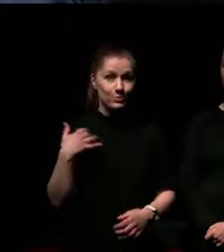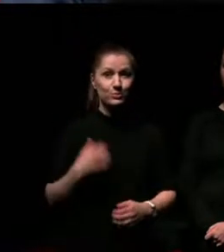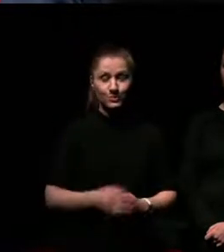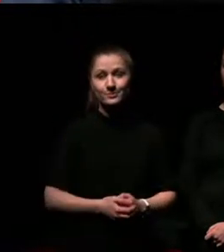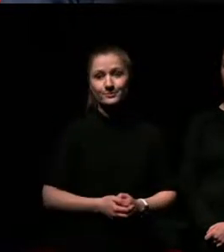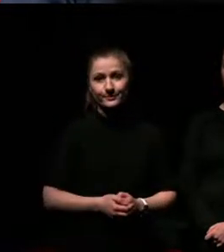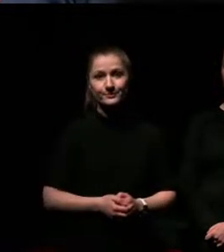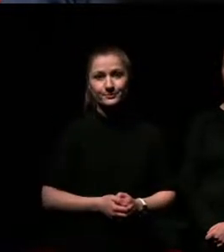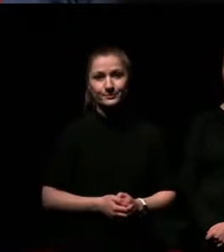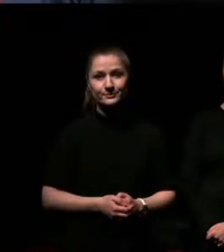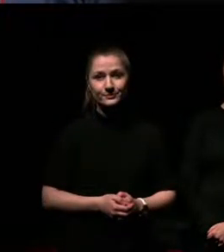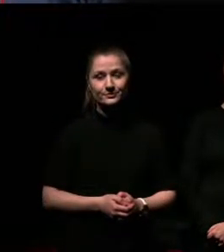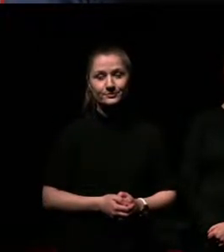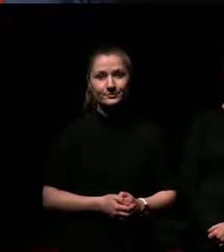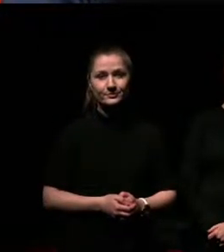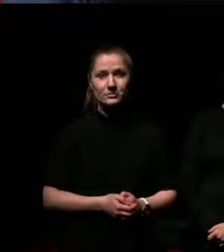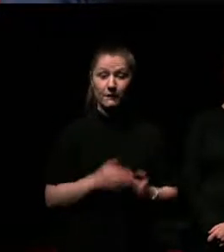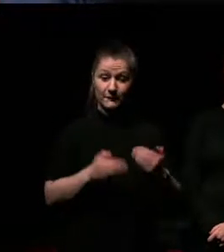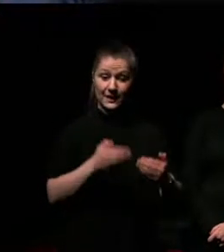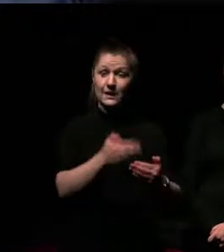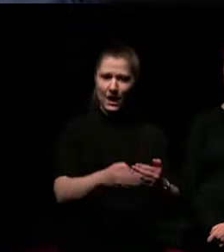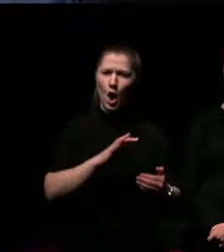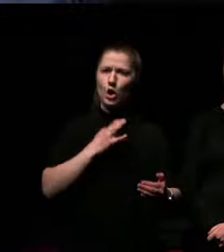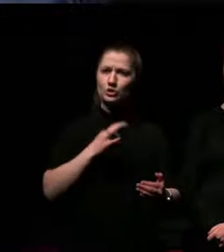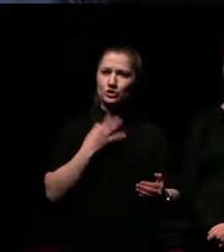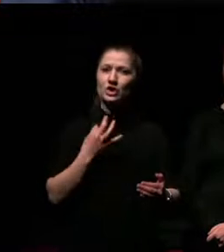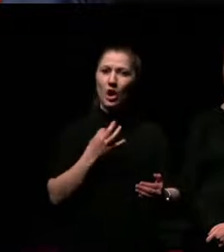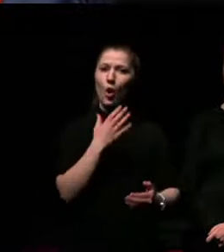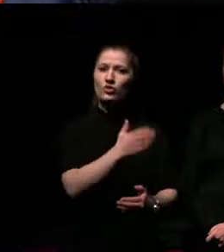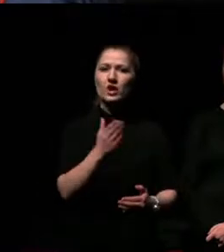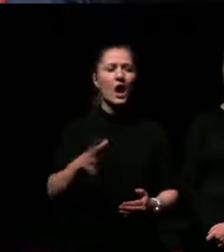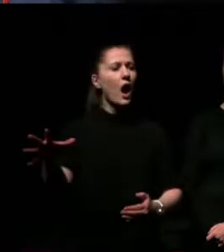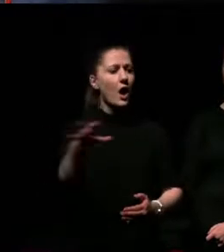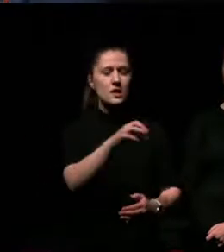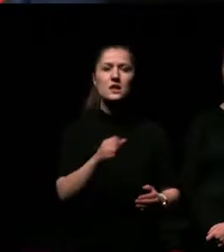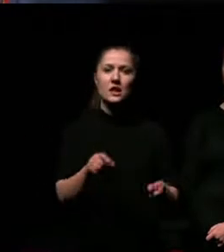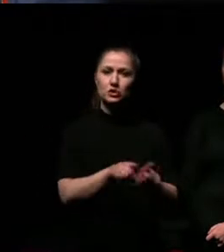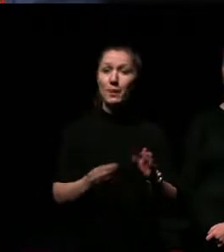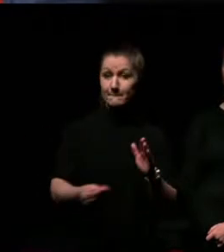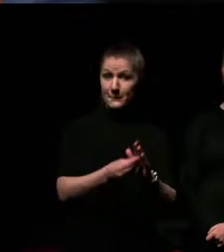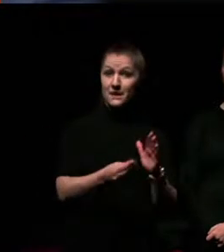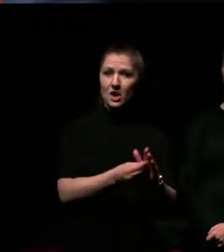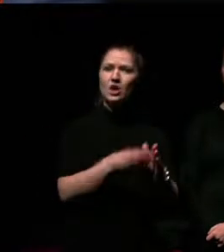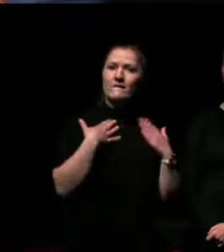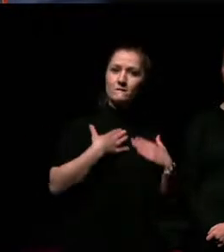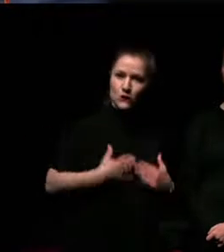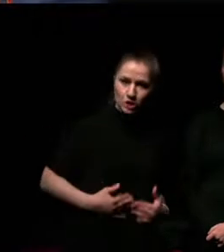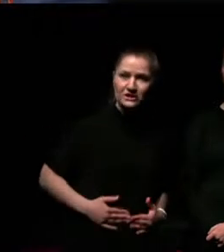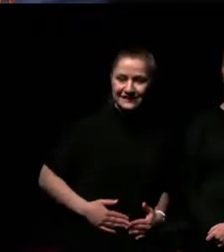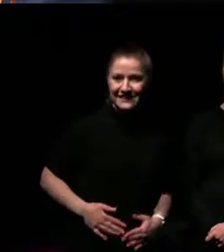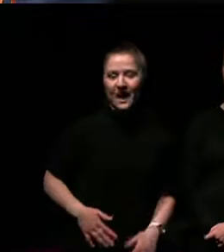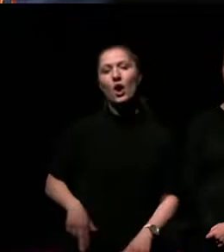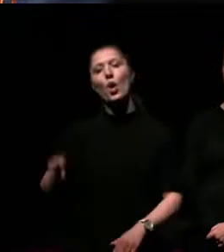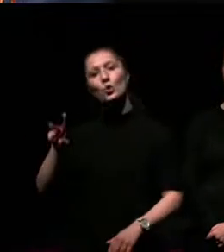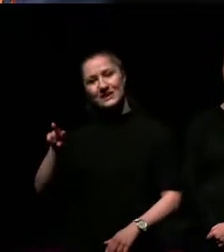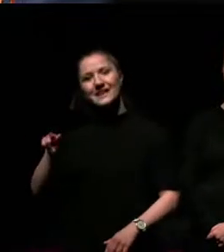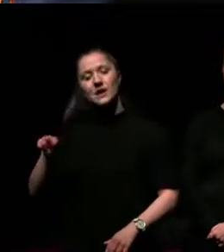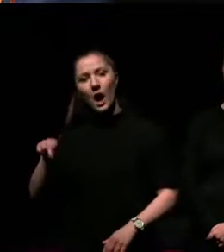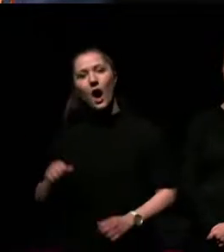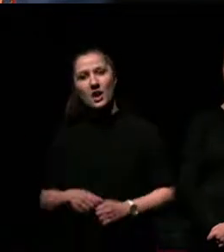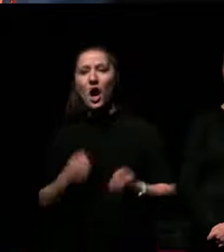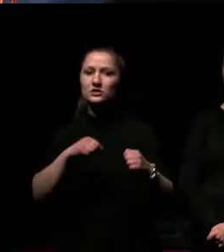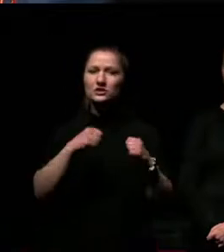uvurderlig. Videre ønsker vi å takke alle som har bidratt til både fysiske og